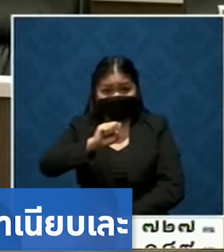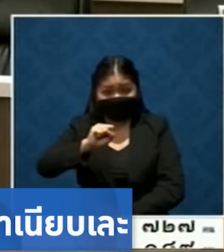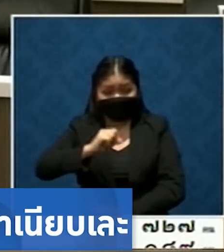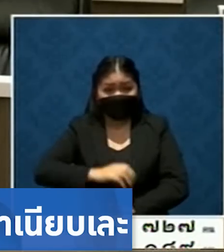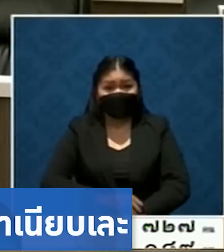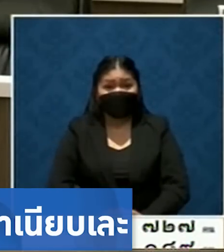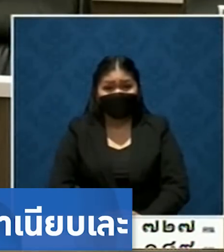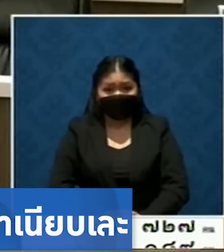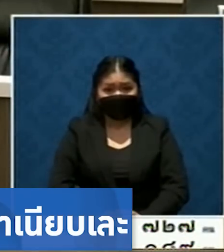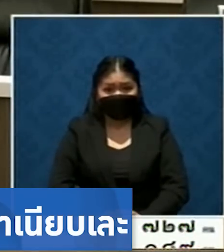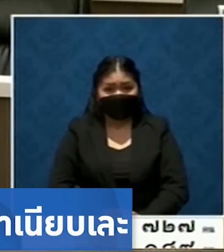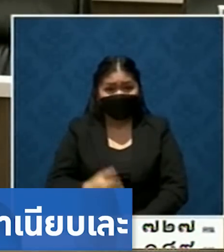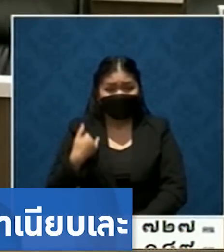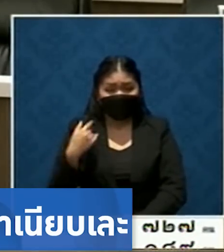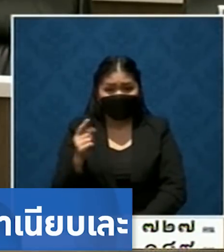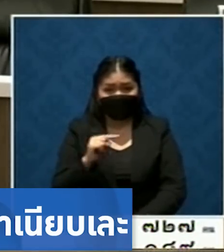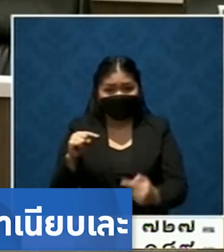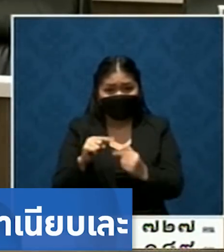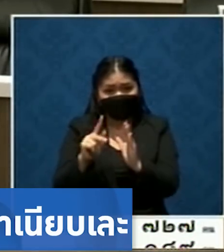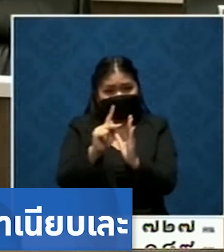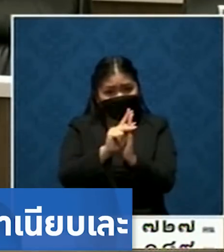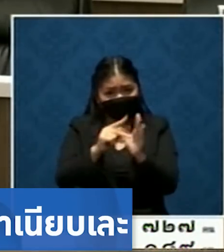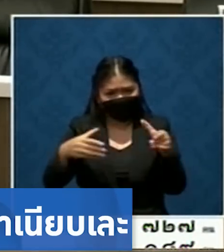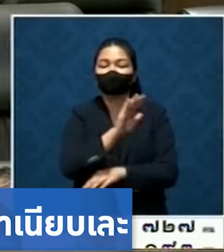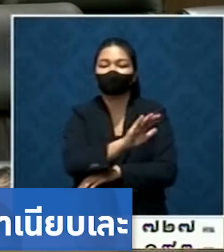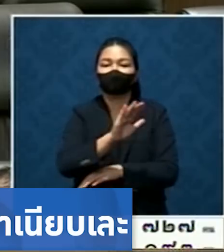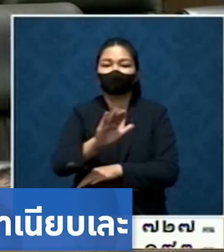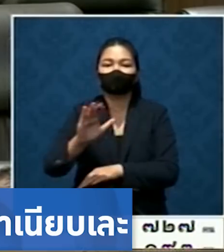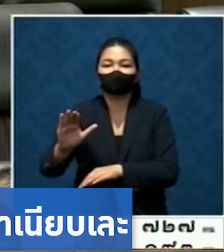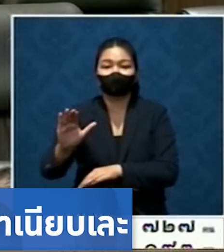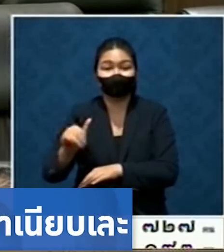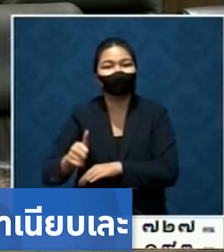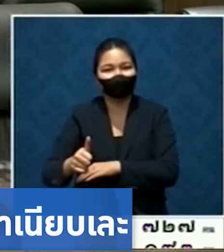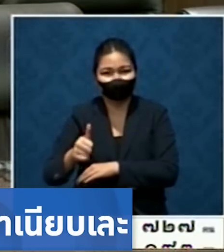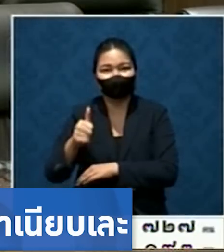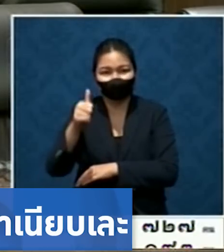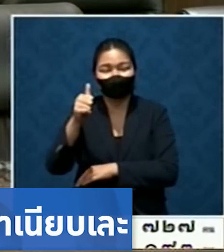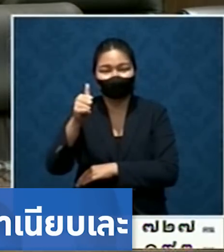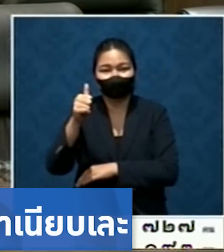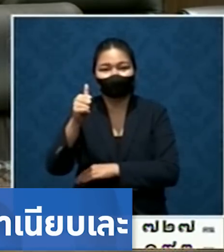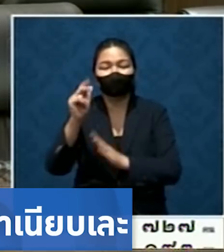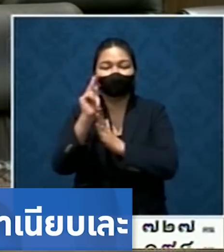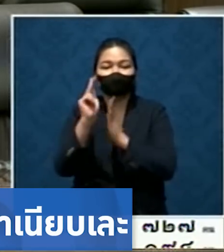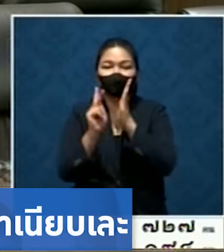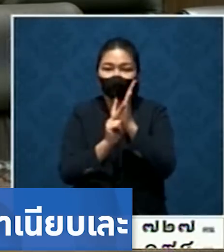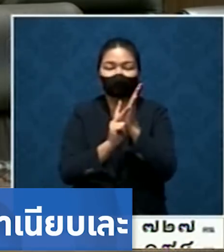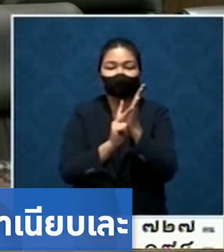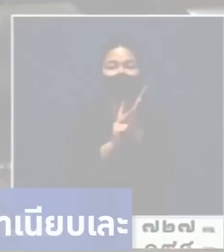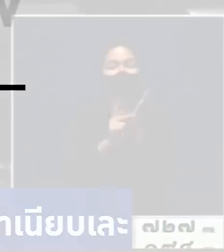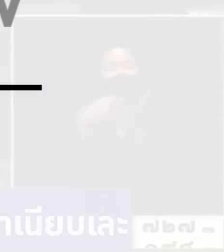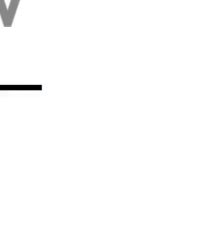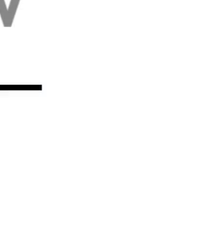ซึ่งเป็นพรรคของพลเอกประวิตรหรือไม่นะครับนี่คือประการที่ต้องจับตามองกันต่อไปนะครับวันนี้